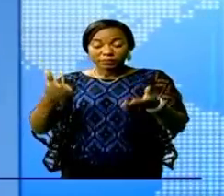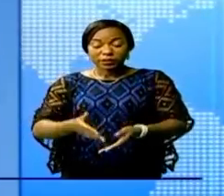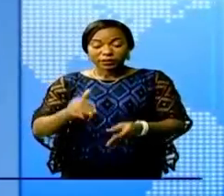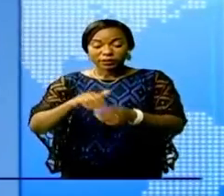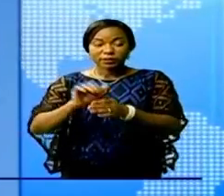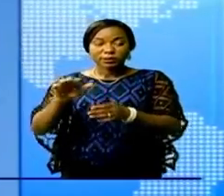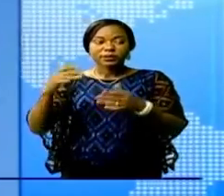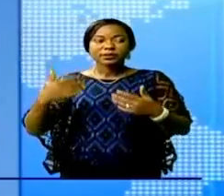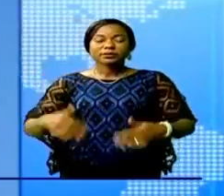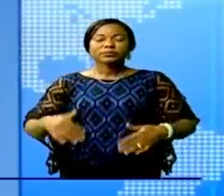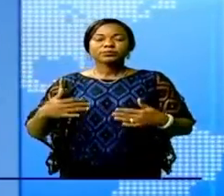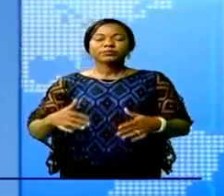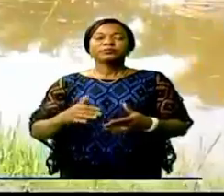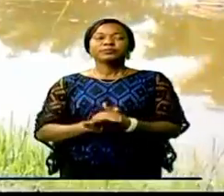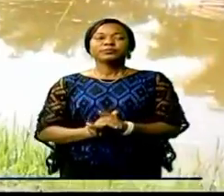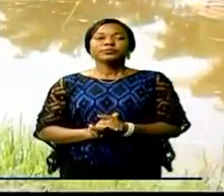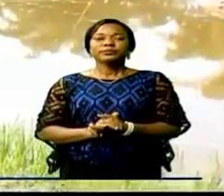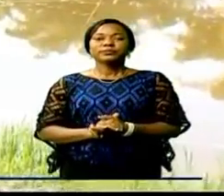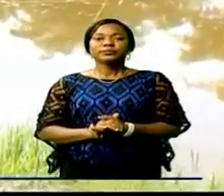cérémonie.